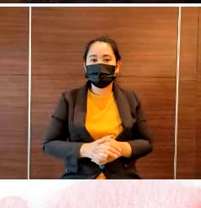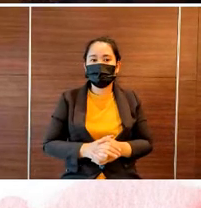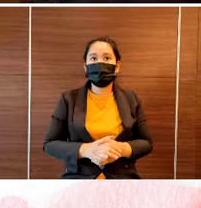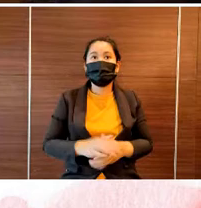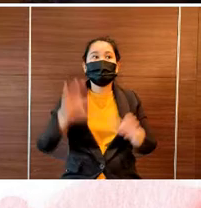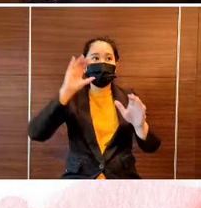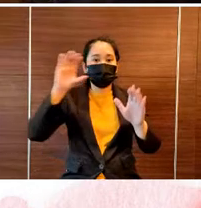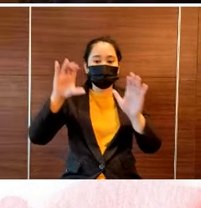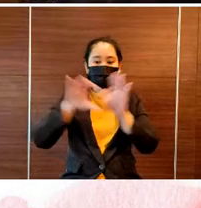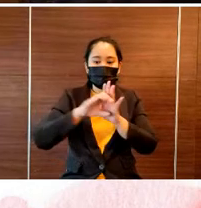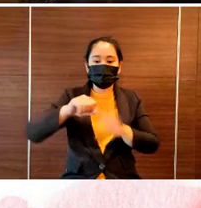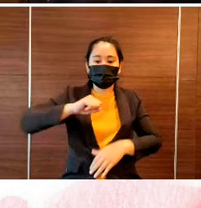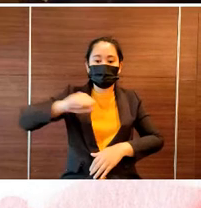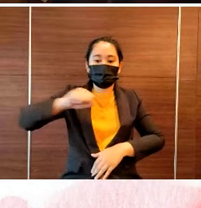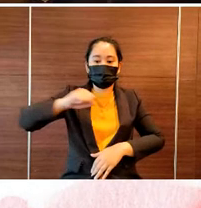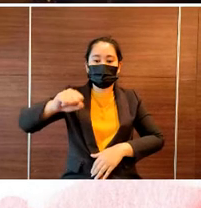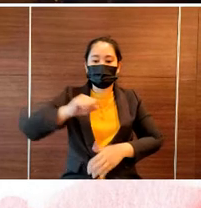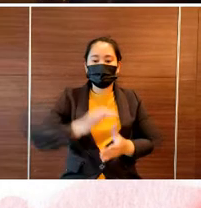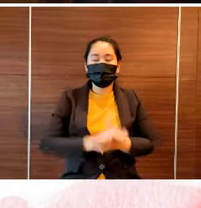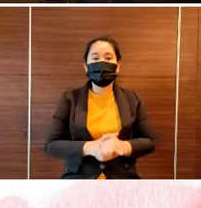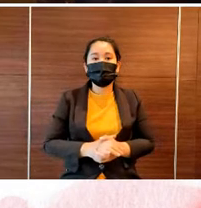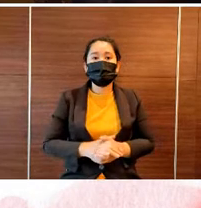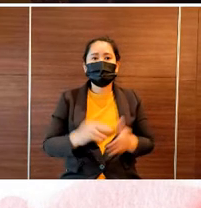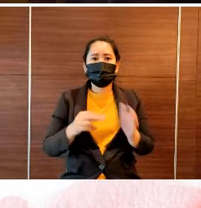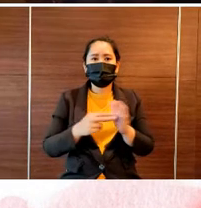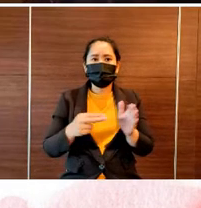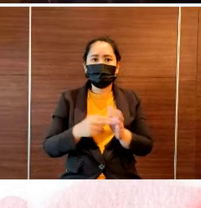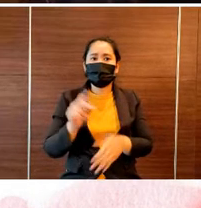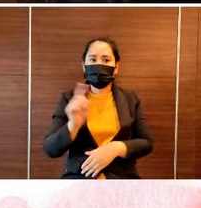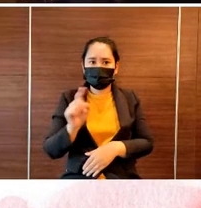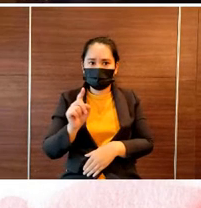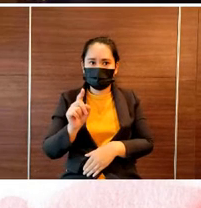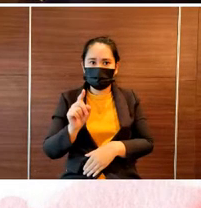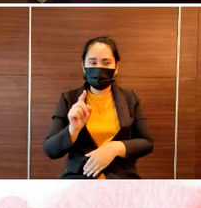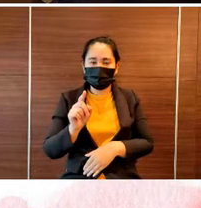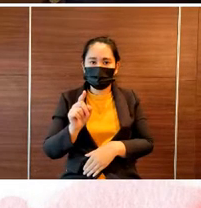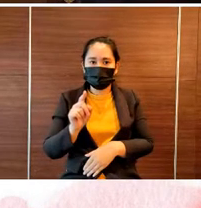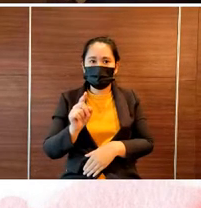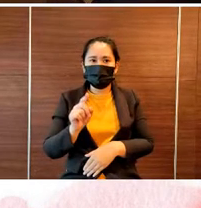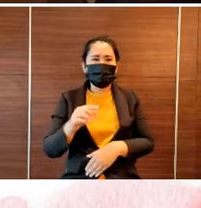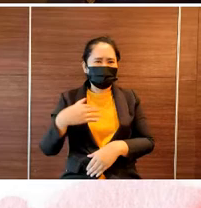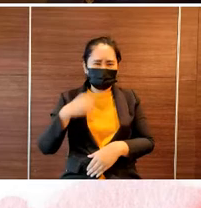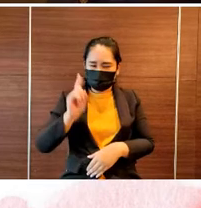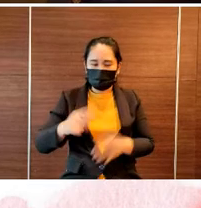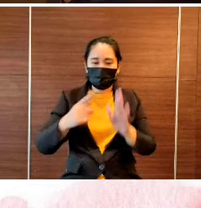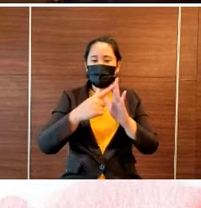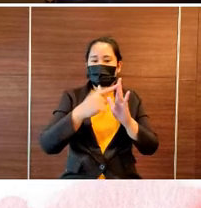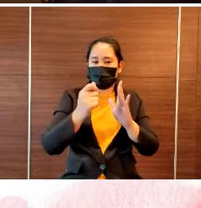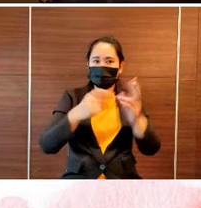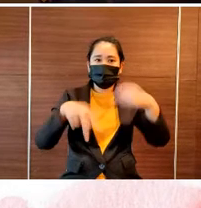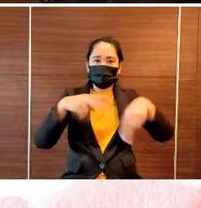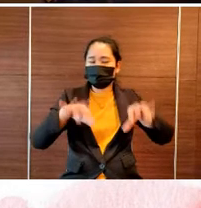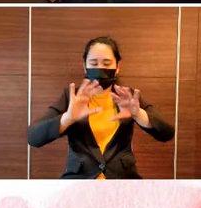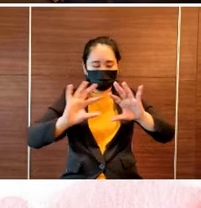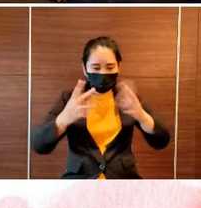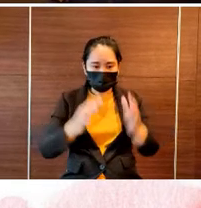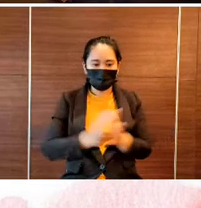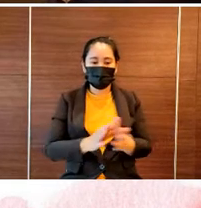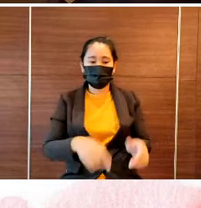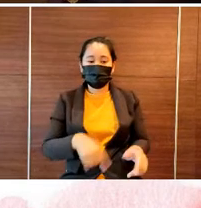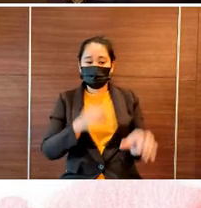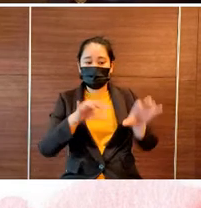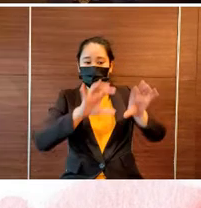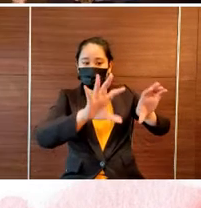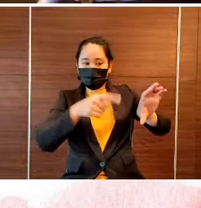ขวามือนะครับนะคนเหล่านี้นะครับประมาณครึ่งหนึ่งไม่เคยตรวจ HIV เลยไม่เคยอยากจะไปตรวจ HIV เลยนะครับนะ